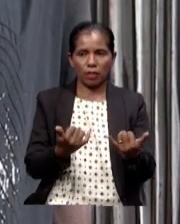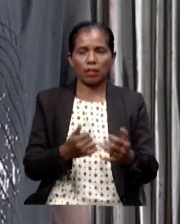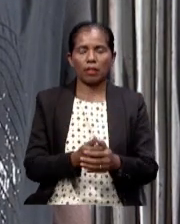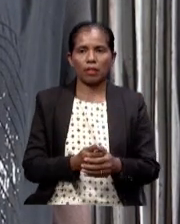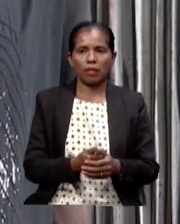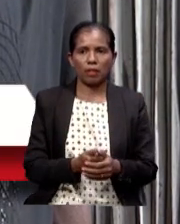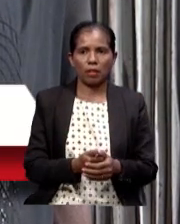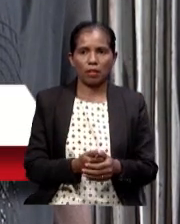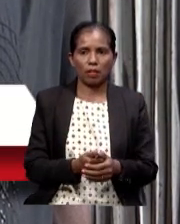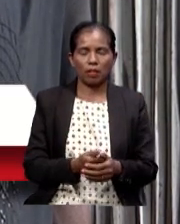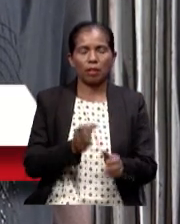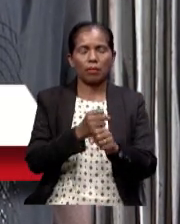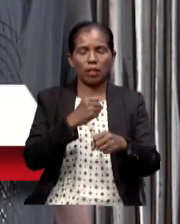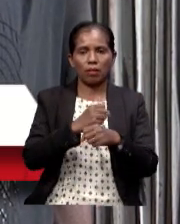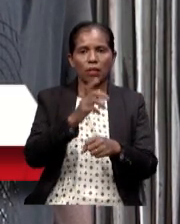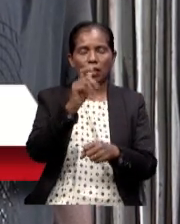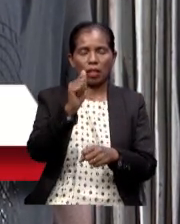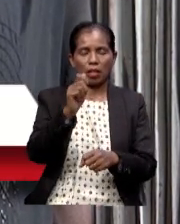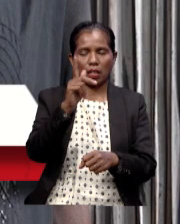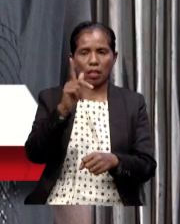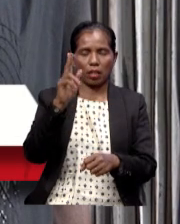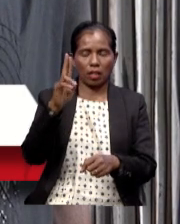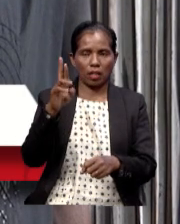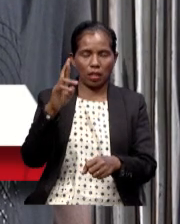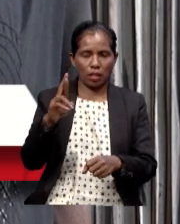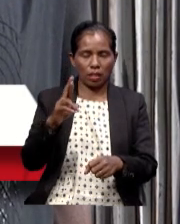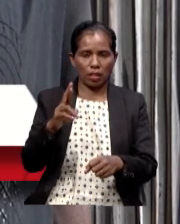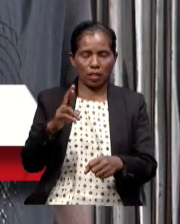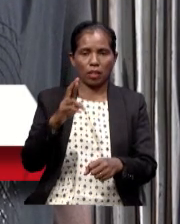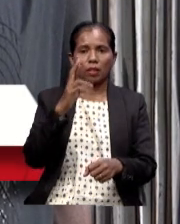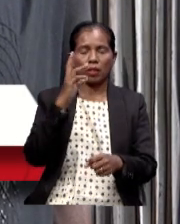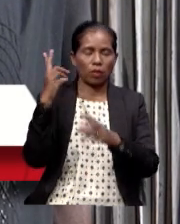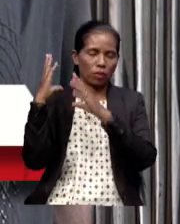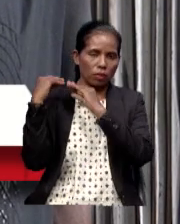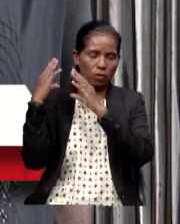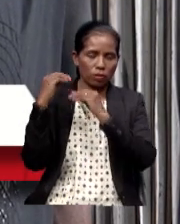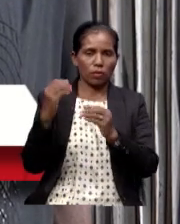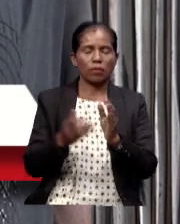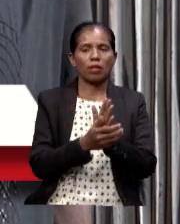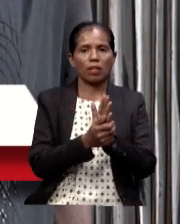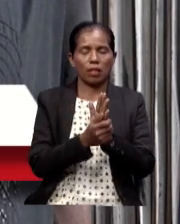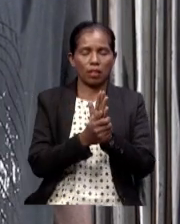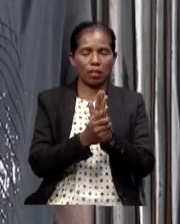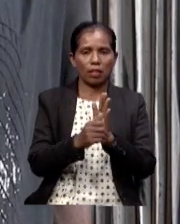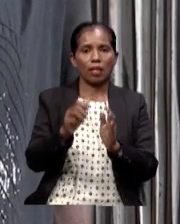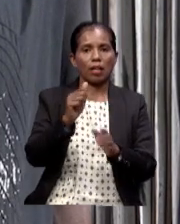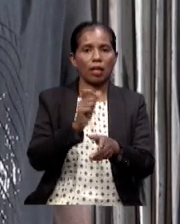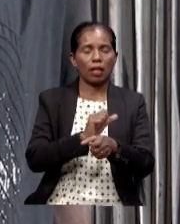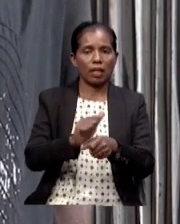Produtu akar, nu, ailia, dut morin, lena,